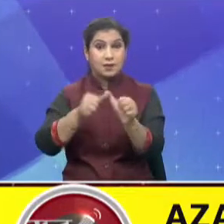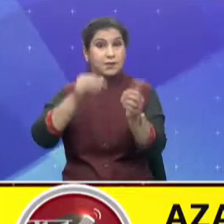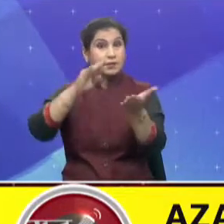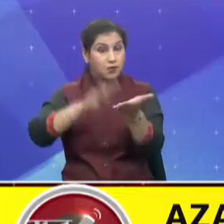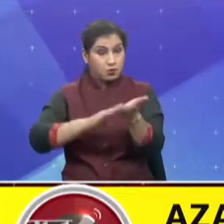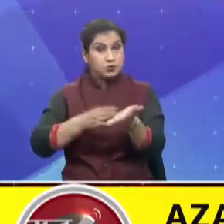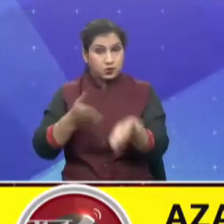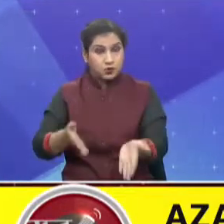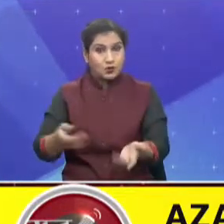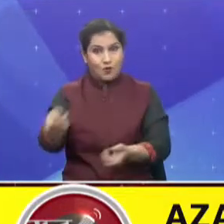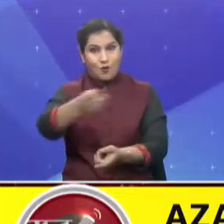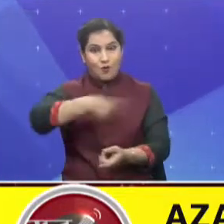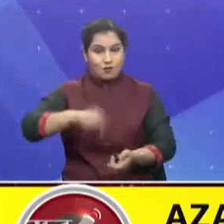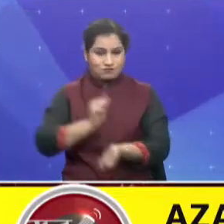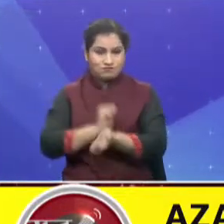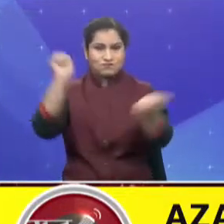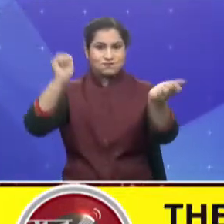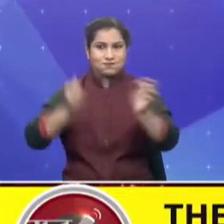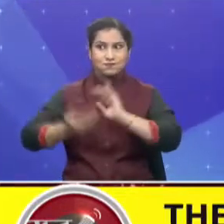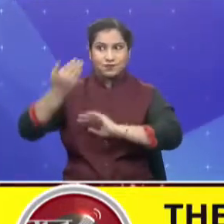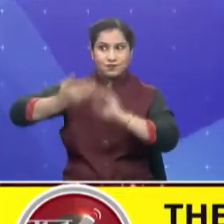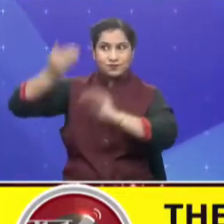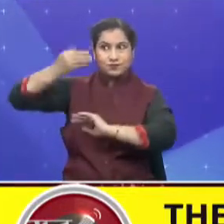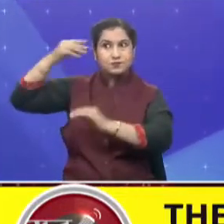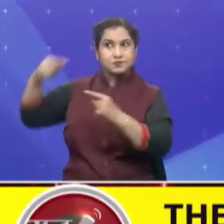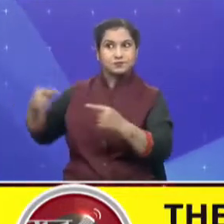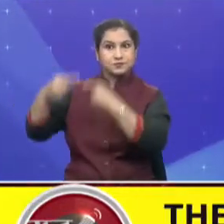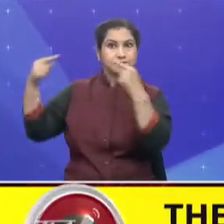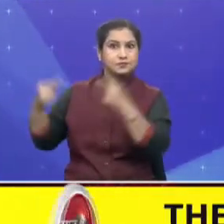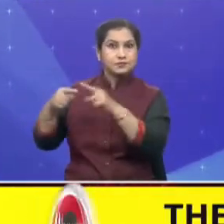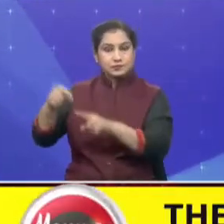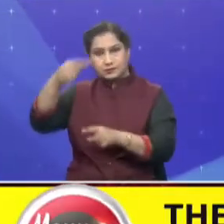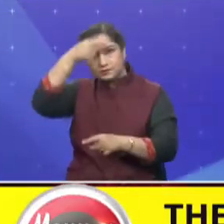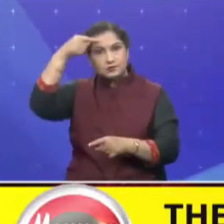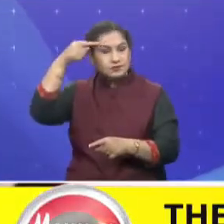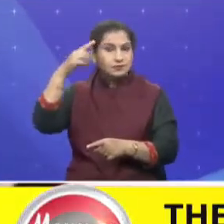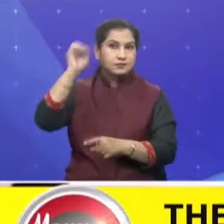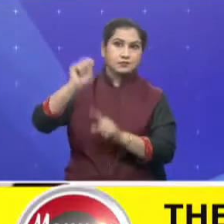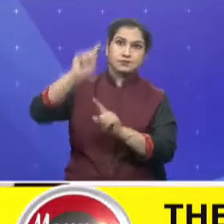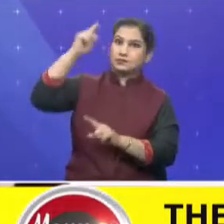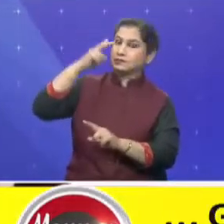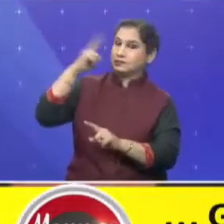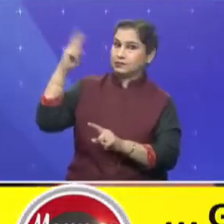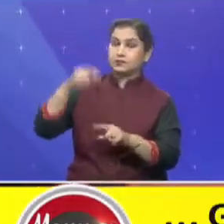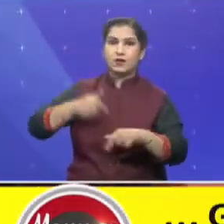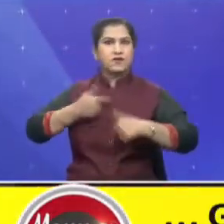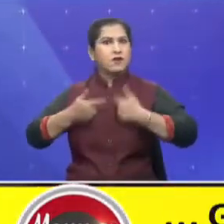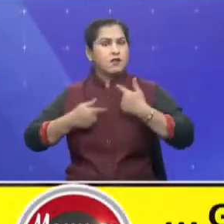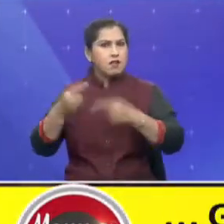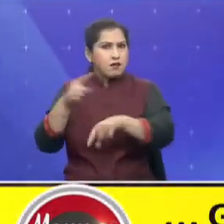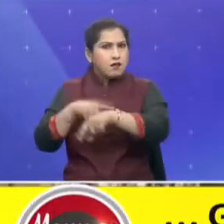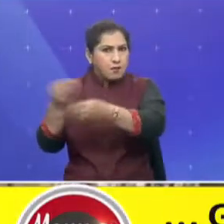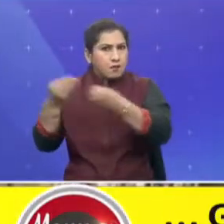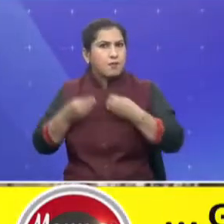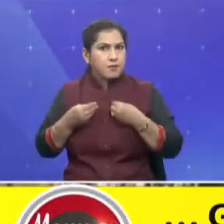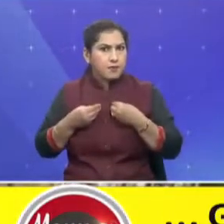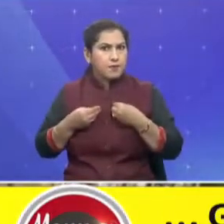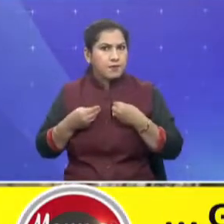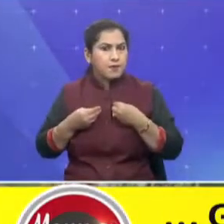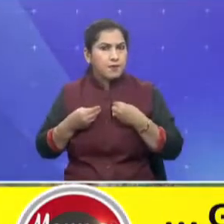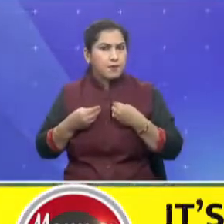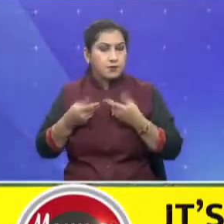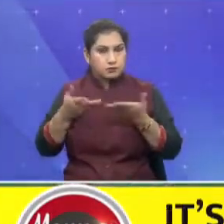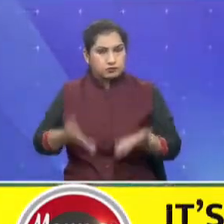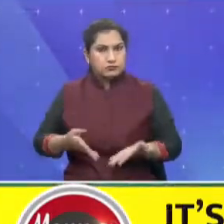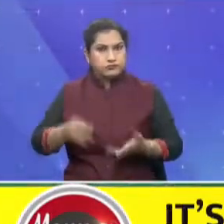हमें आजादी की जंग की स्मृतियों को जीने का अवसर देता है, उसको अनुभव करने का अवसर देता है।